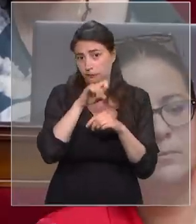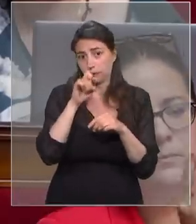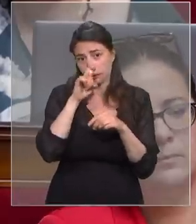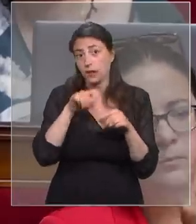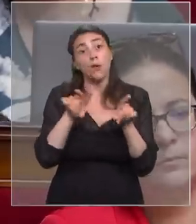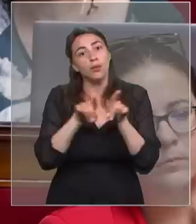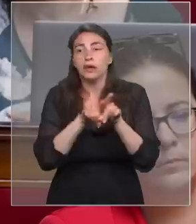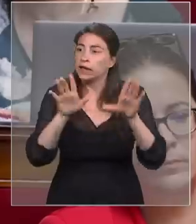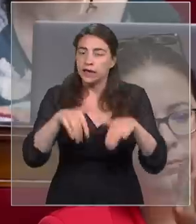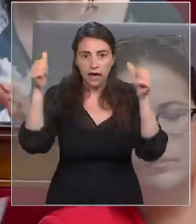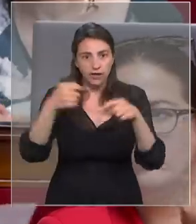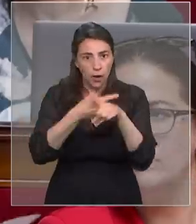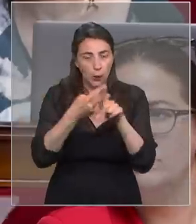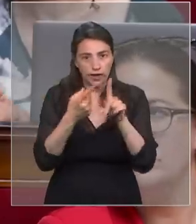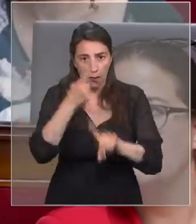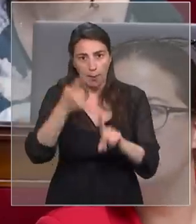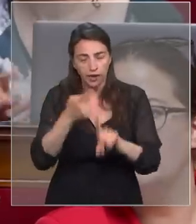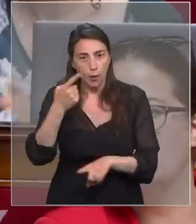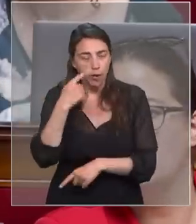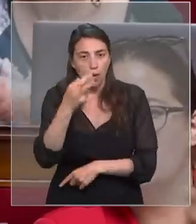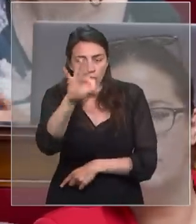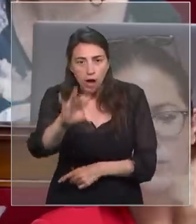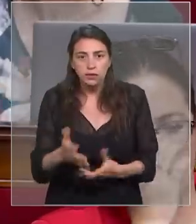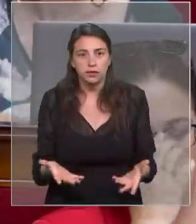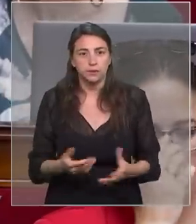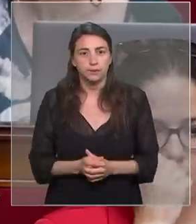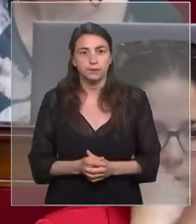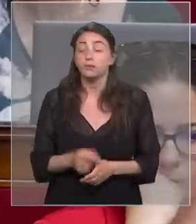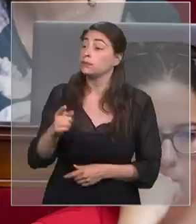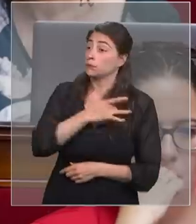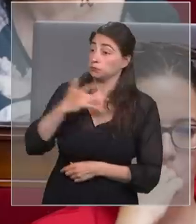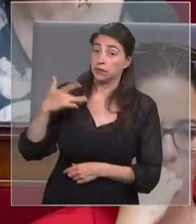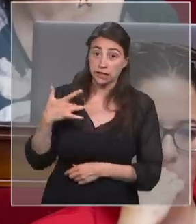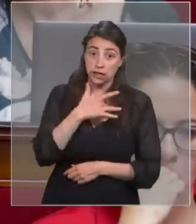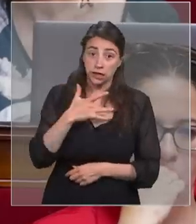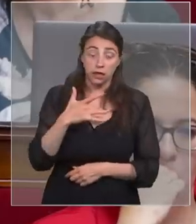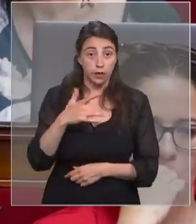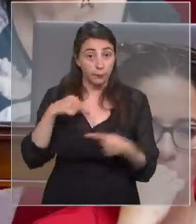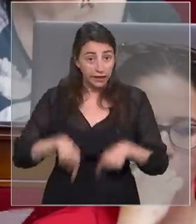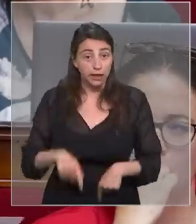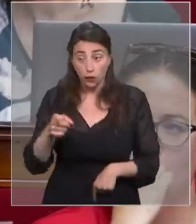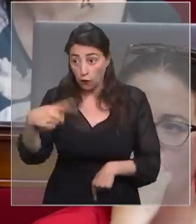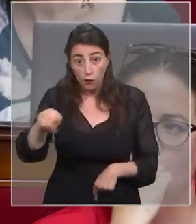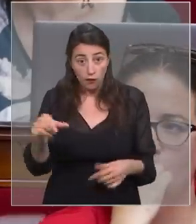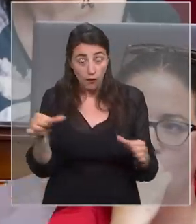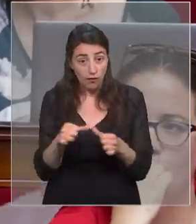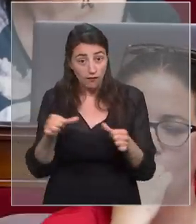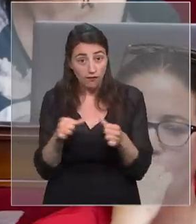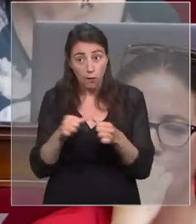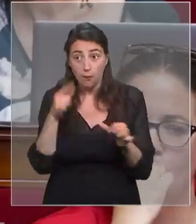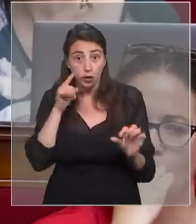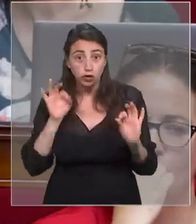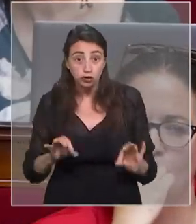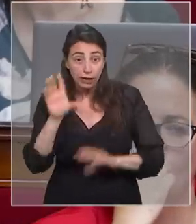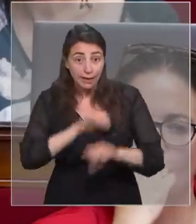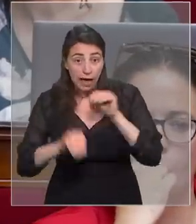pays ? Monsieur le ministre de la Santé, que comptez-vous faire pour assurer la souveraineté thérapeutique française et rappeler Sanofi à ses